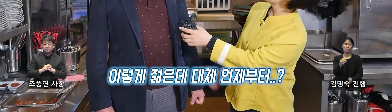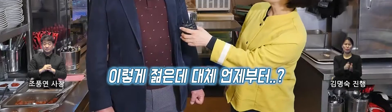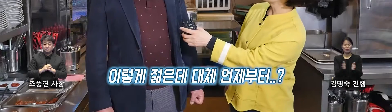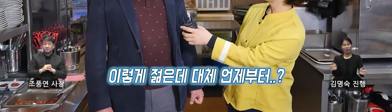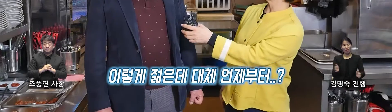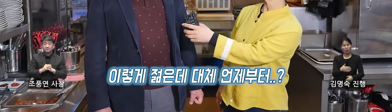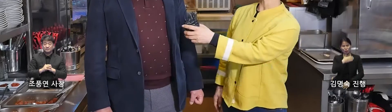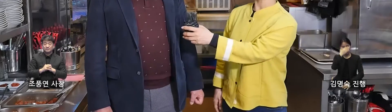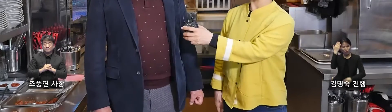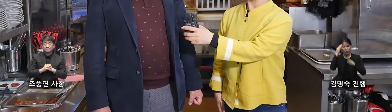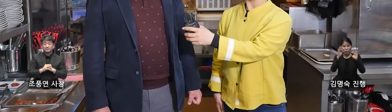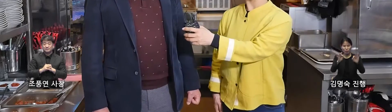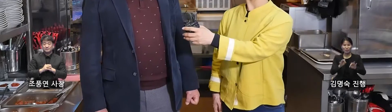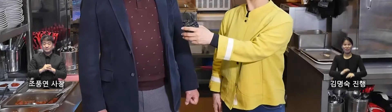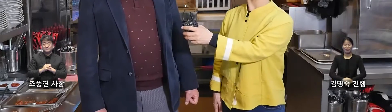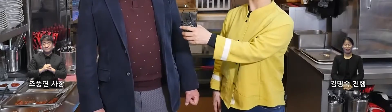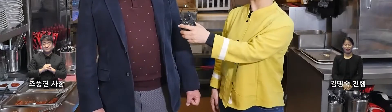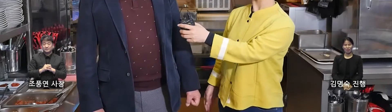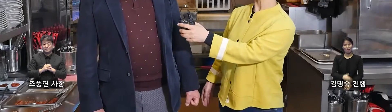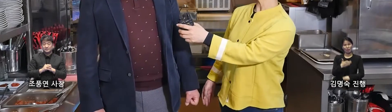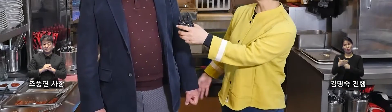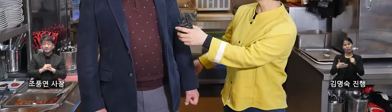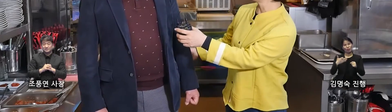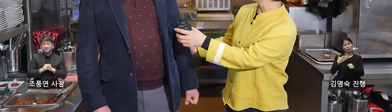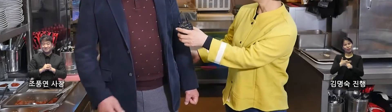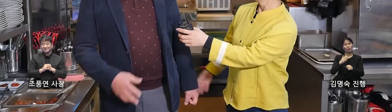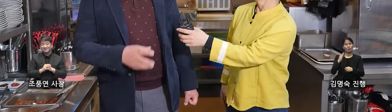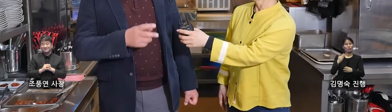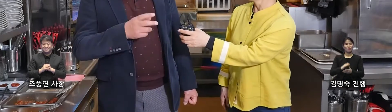이렇게 젊으신데 19년이면 완전